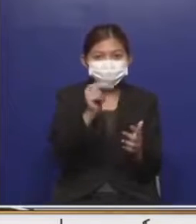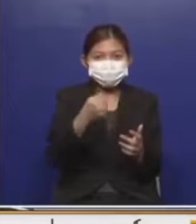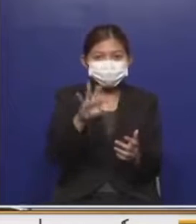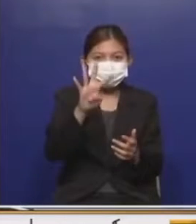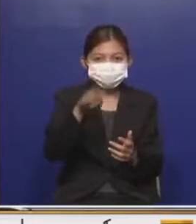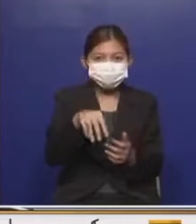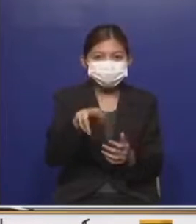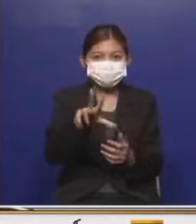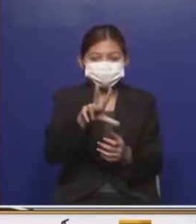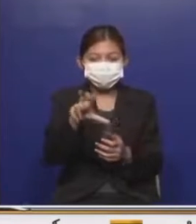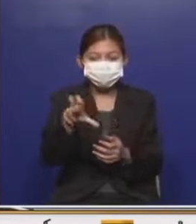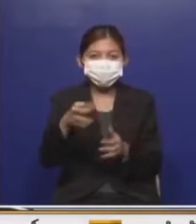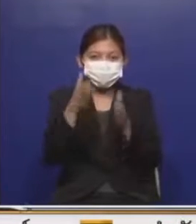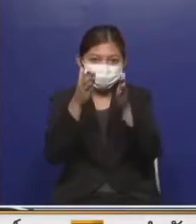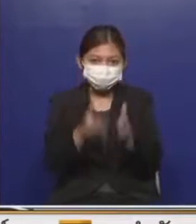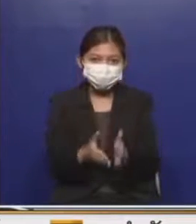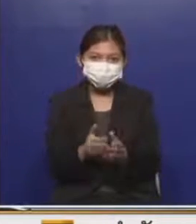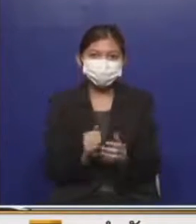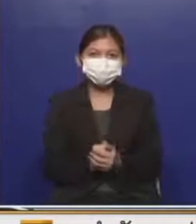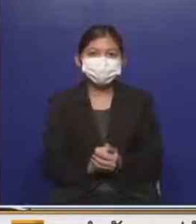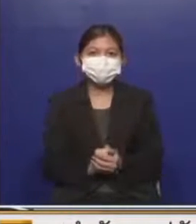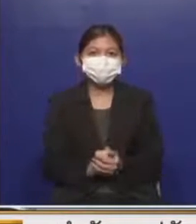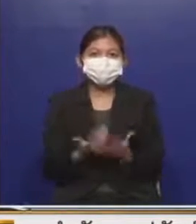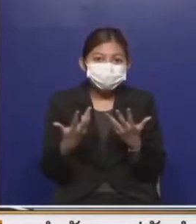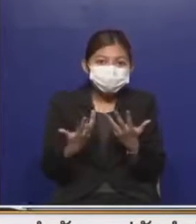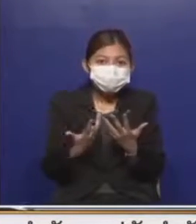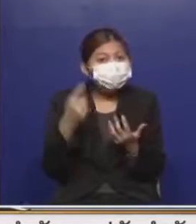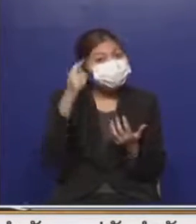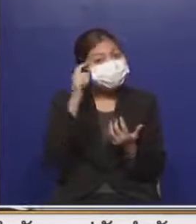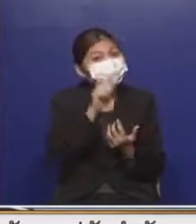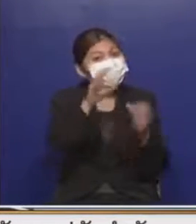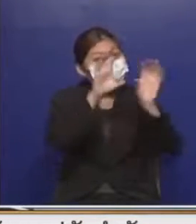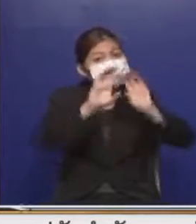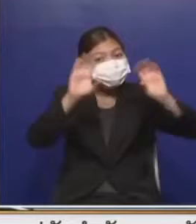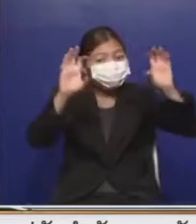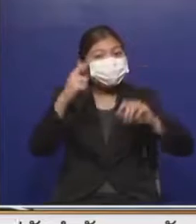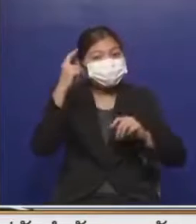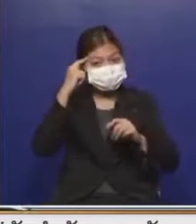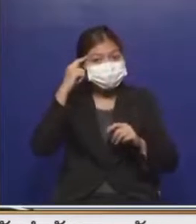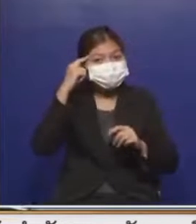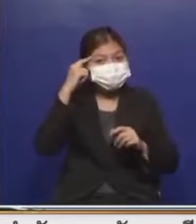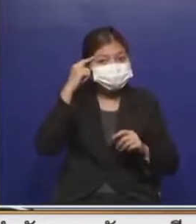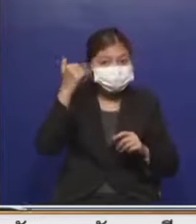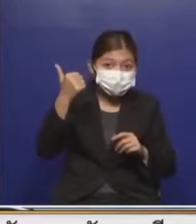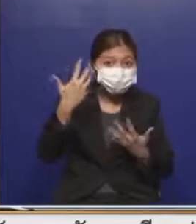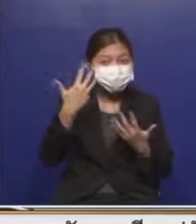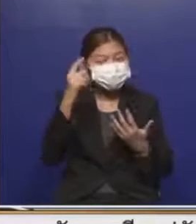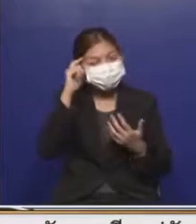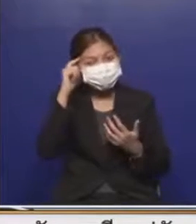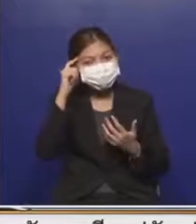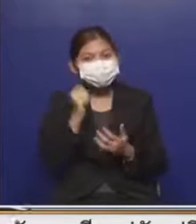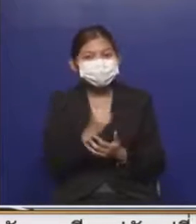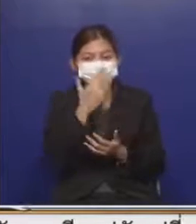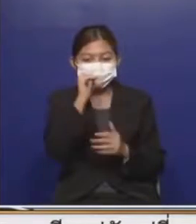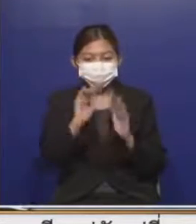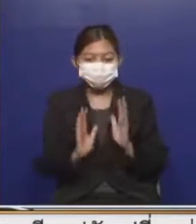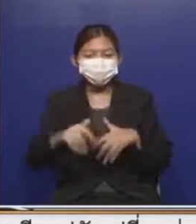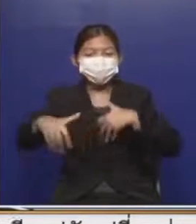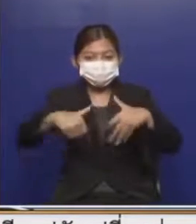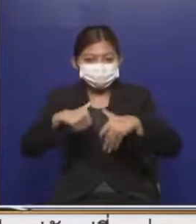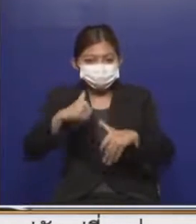300 ลายอย่นี้เรีกมีสามอนสำนึกไครับสถานการณบ้านเมืในวัี้ทุกคนทราบดีว่าอยู่